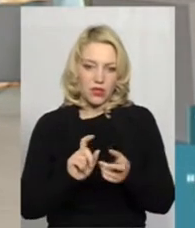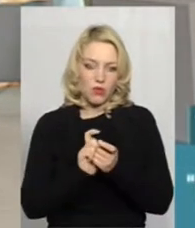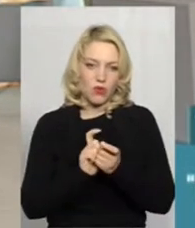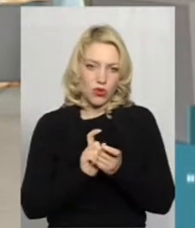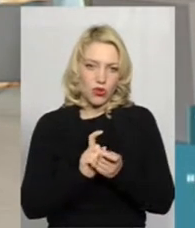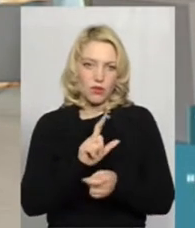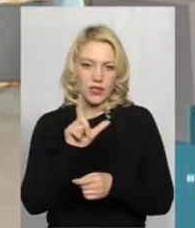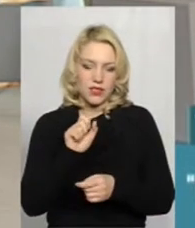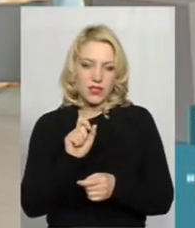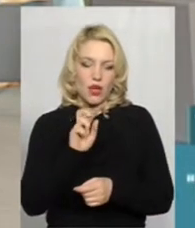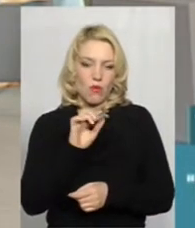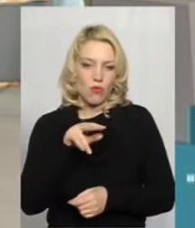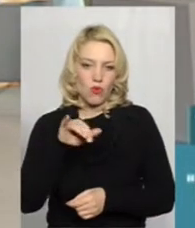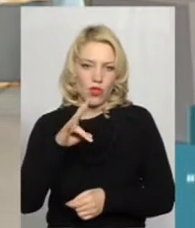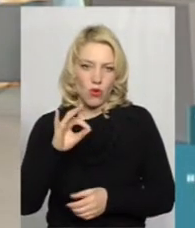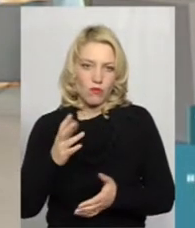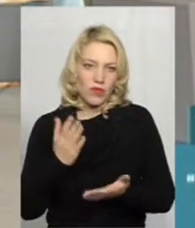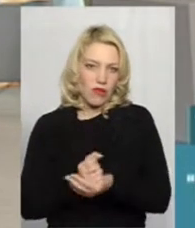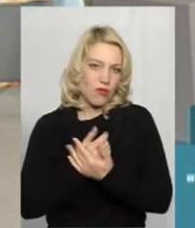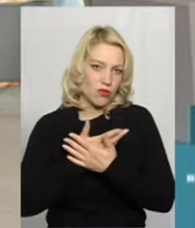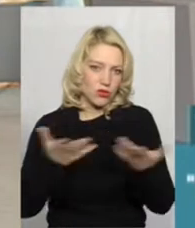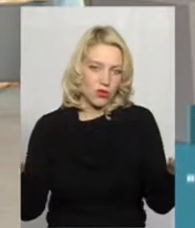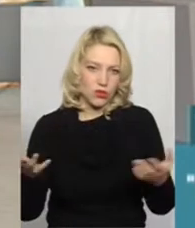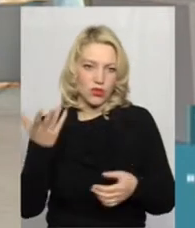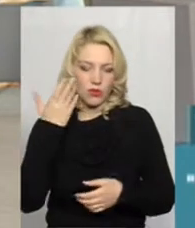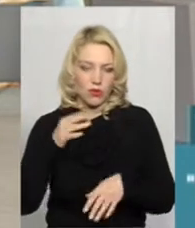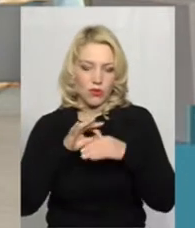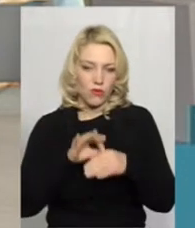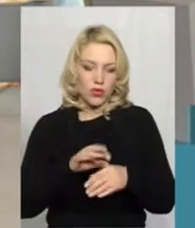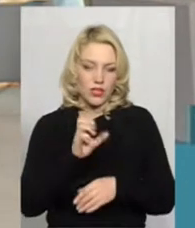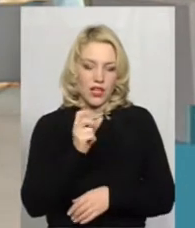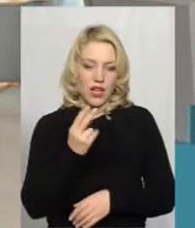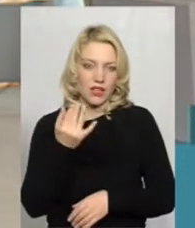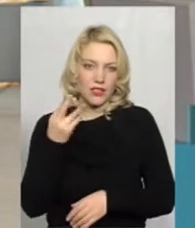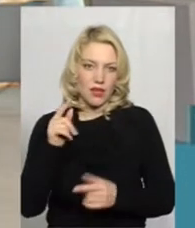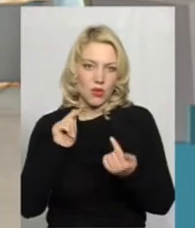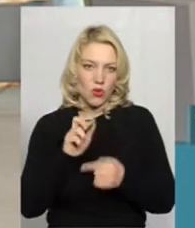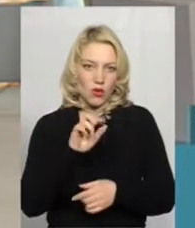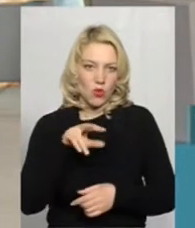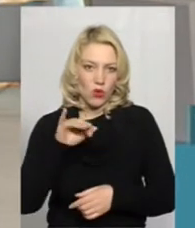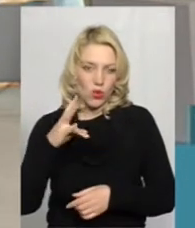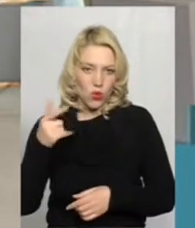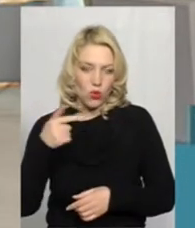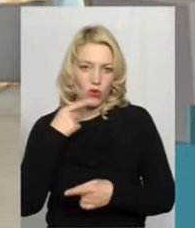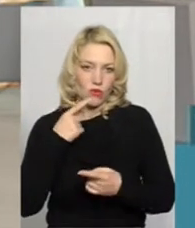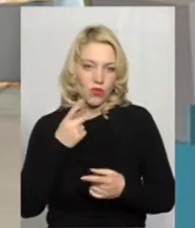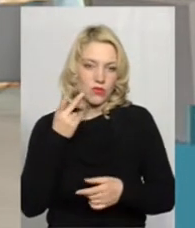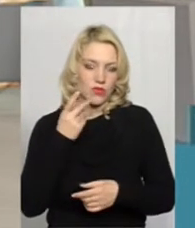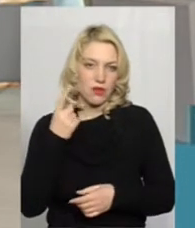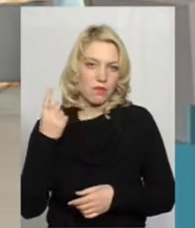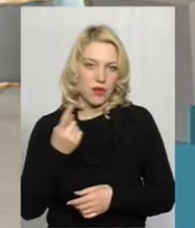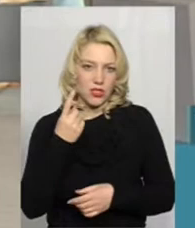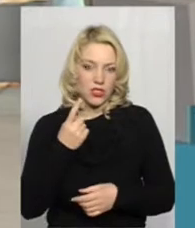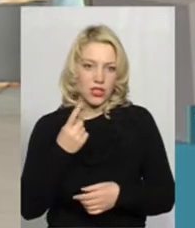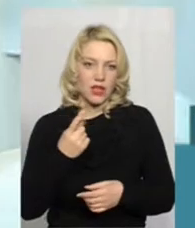є розголошення. І коли проводяться акції проти булінгу, то завжди ми говоримо перший